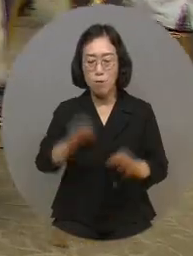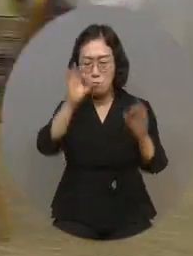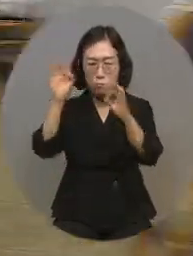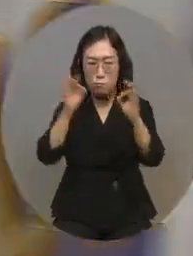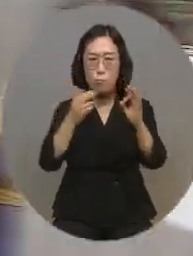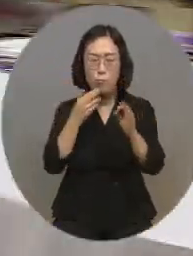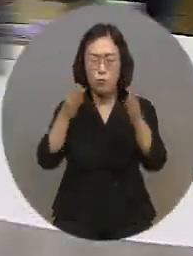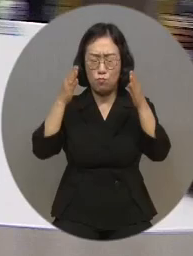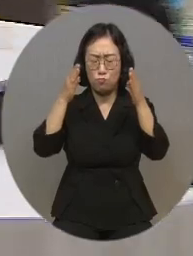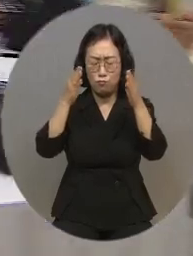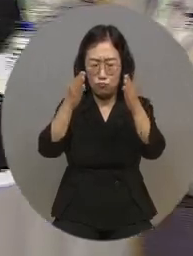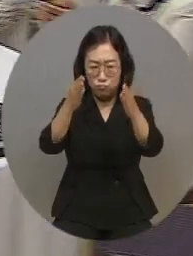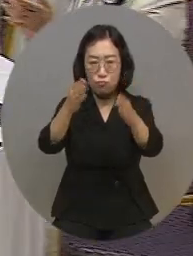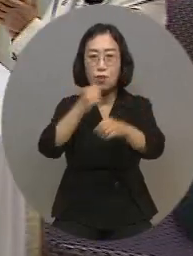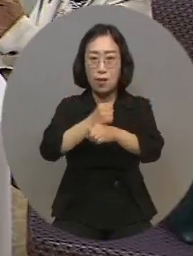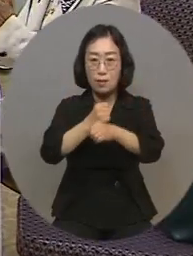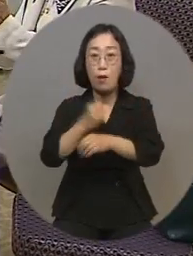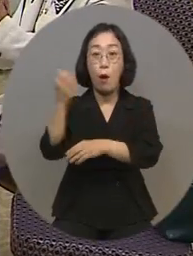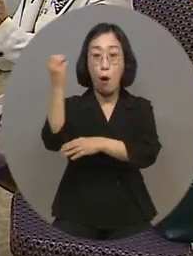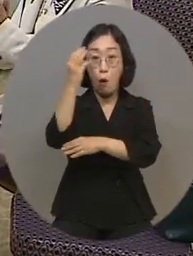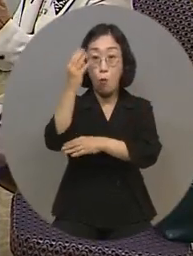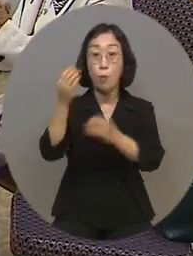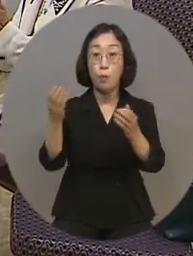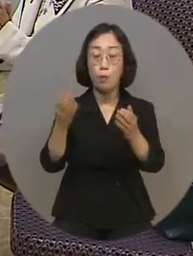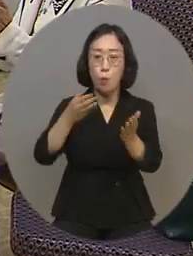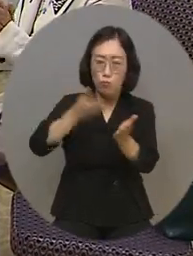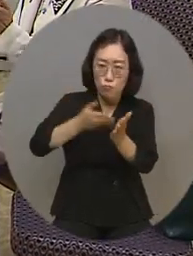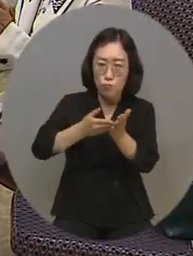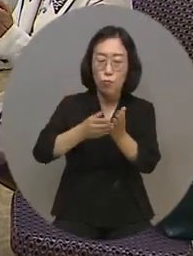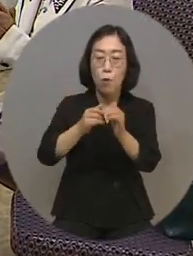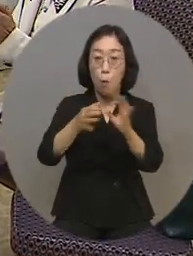않는 언론으로 거듭나겠다며 언론이 서야